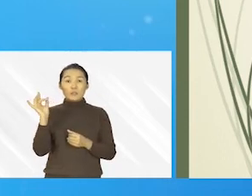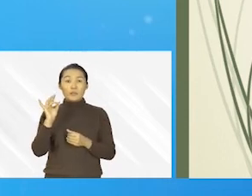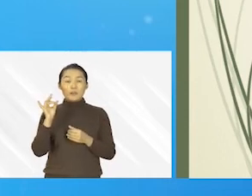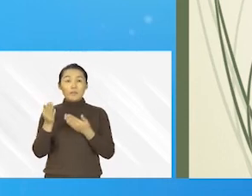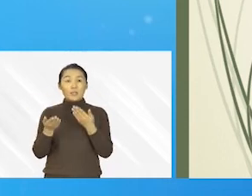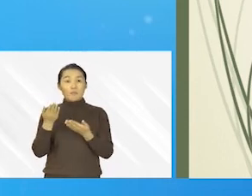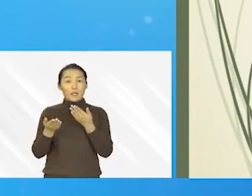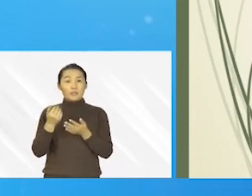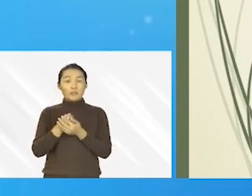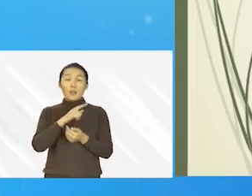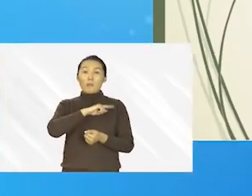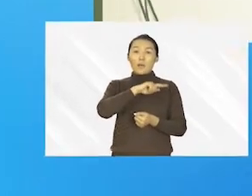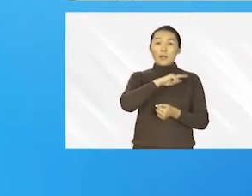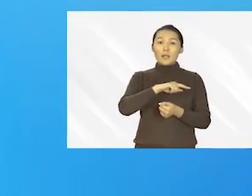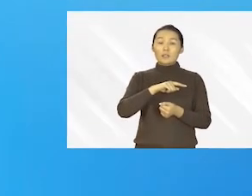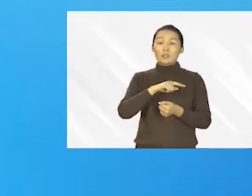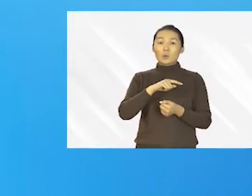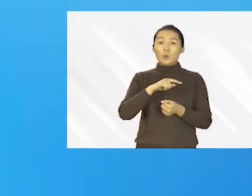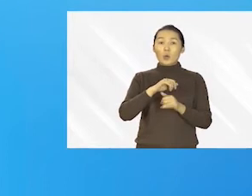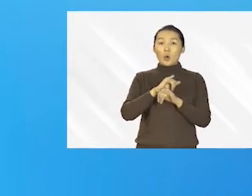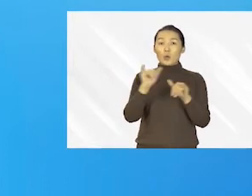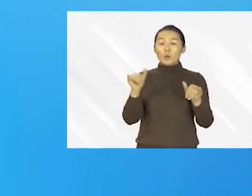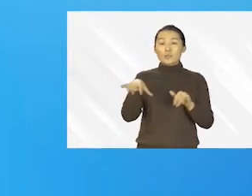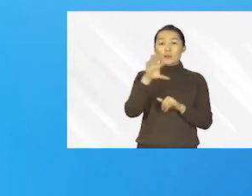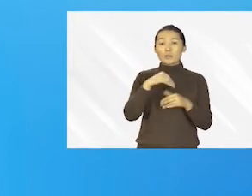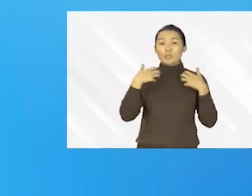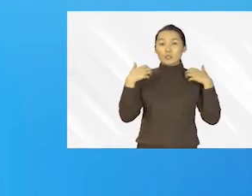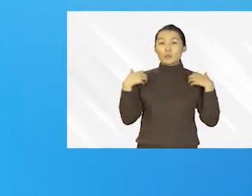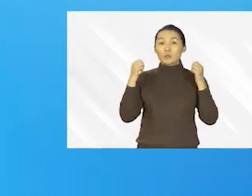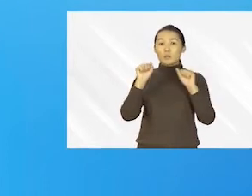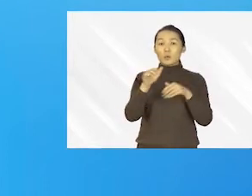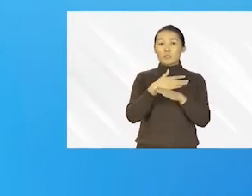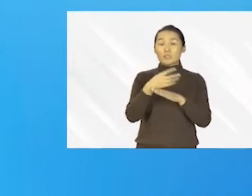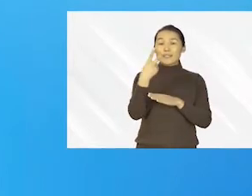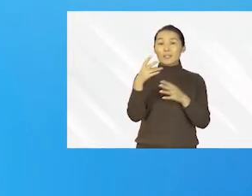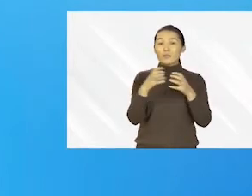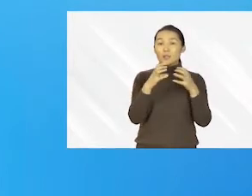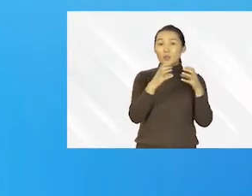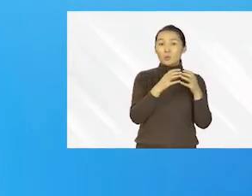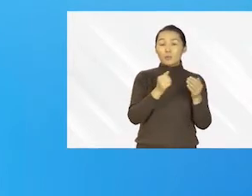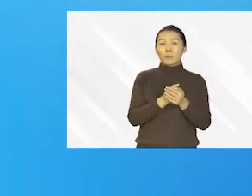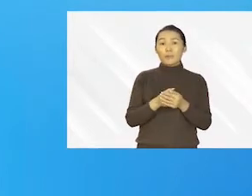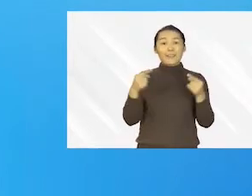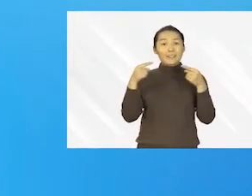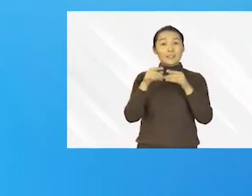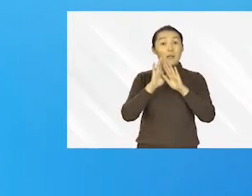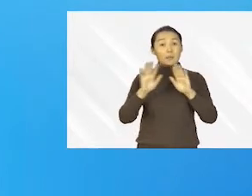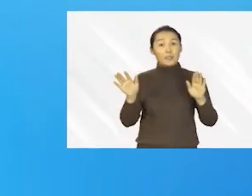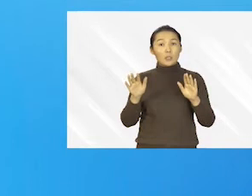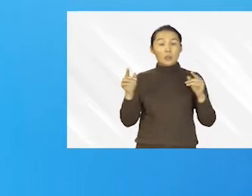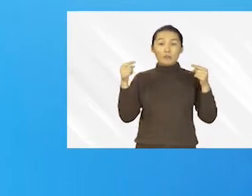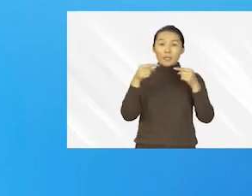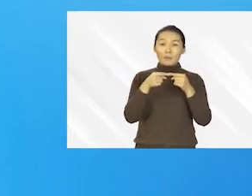массы. По характеру роста всех животных можно разделить на 2 группы – с неопределенным и